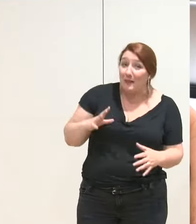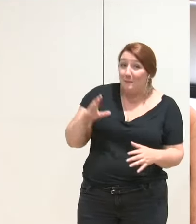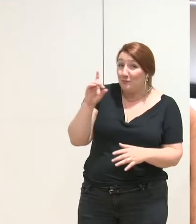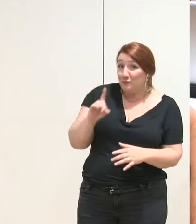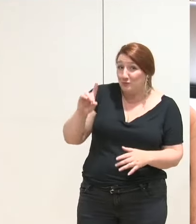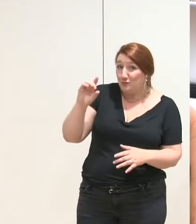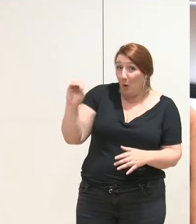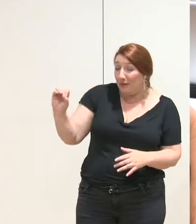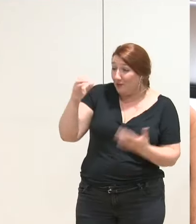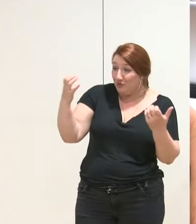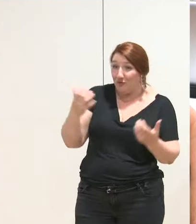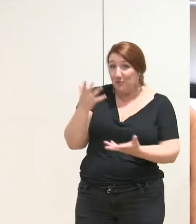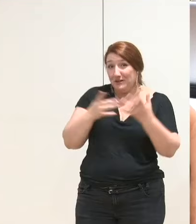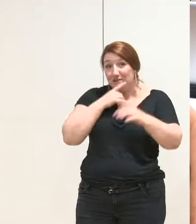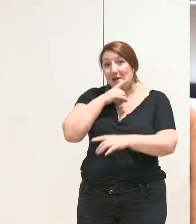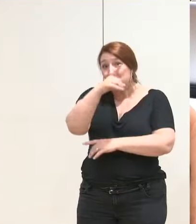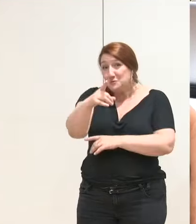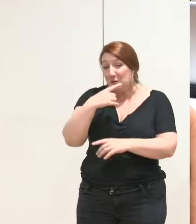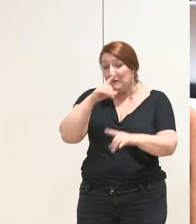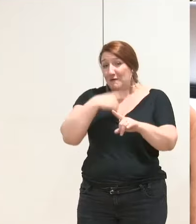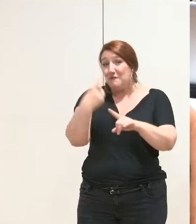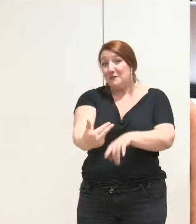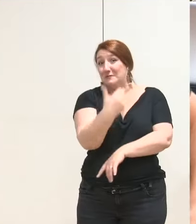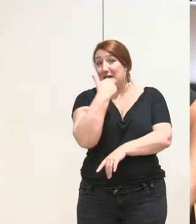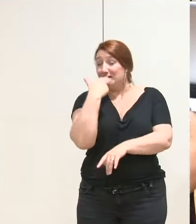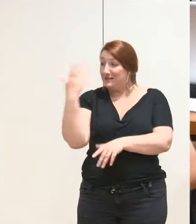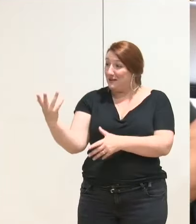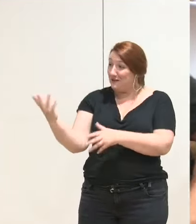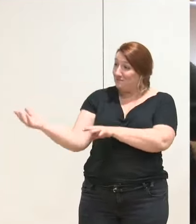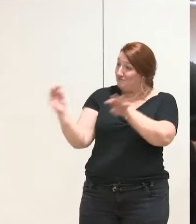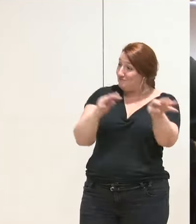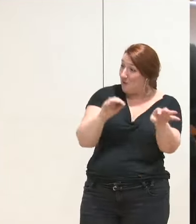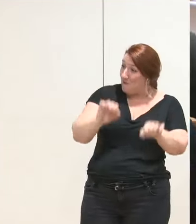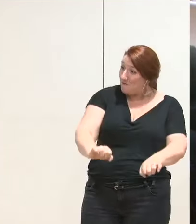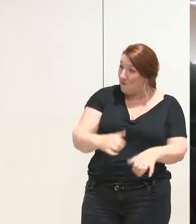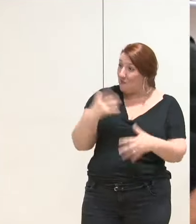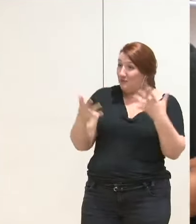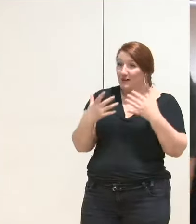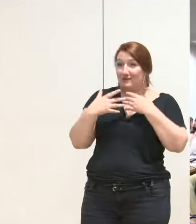ouvrira quelques voilà quelques chakras je sais pas à côté moins un petit peu l'esprit